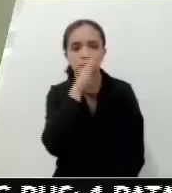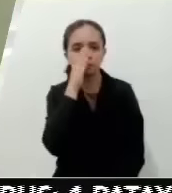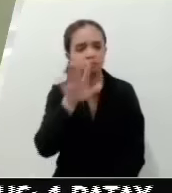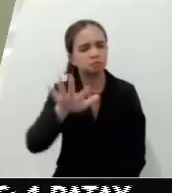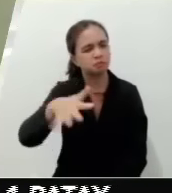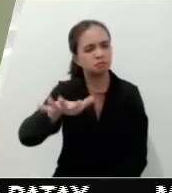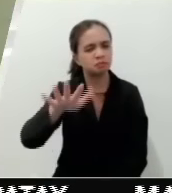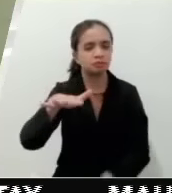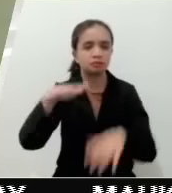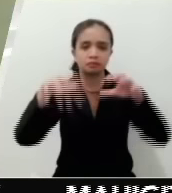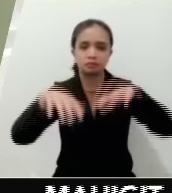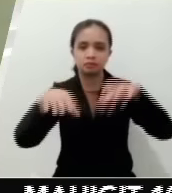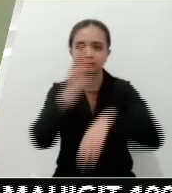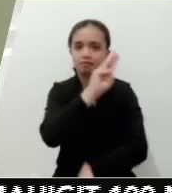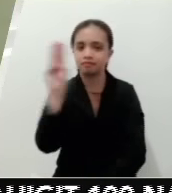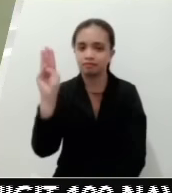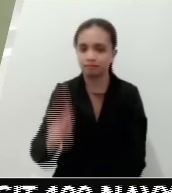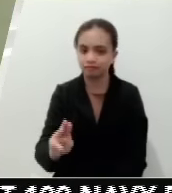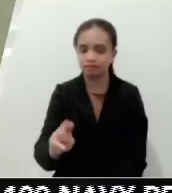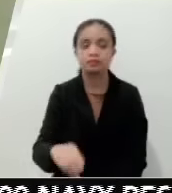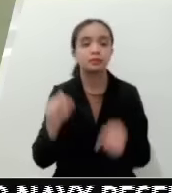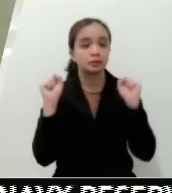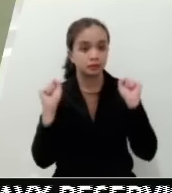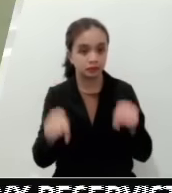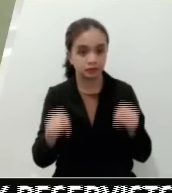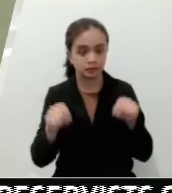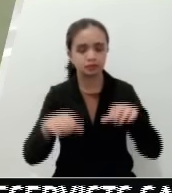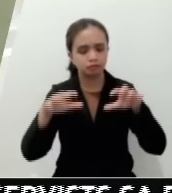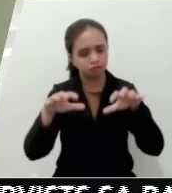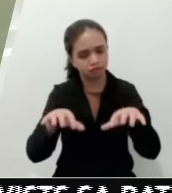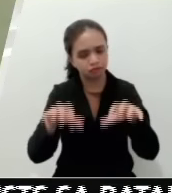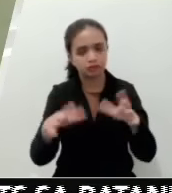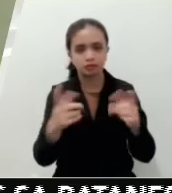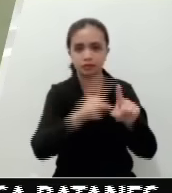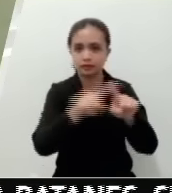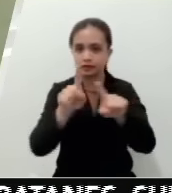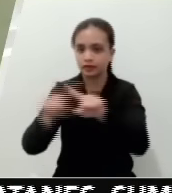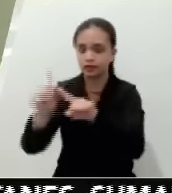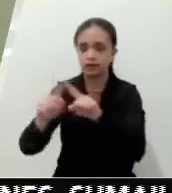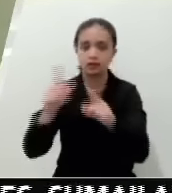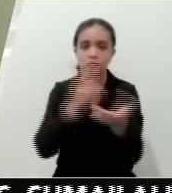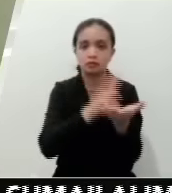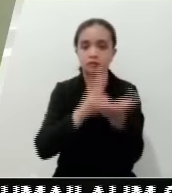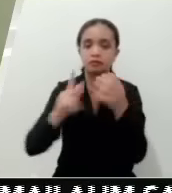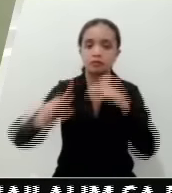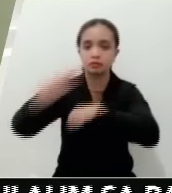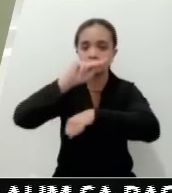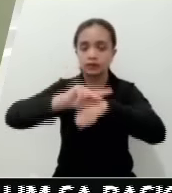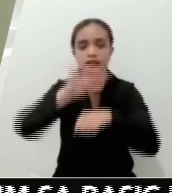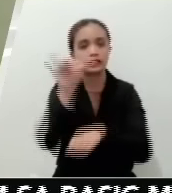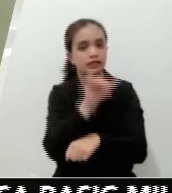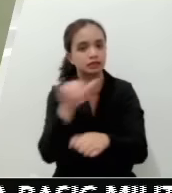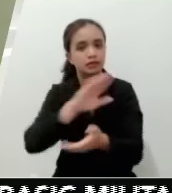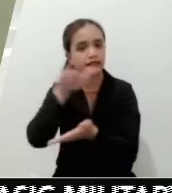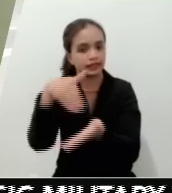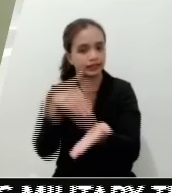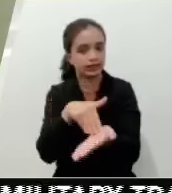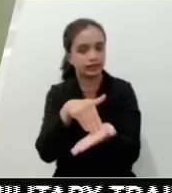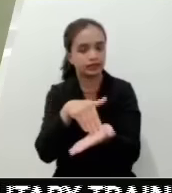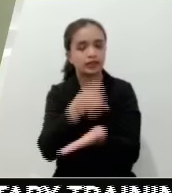Metro Manila posible ang mahihinang pag-ulan sa ilang bahagi ng Panay Island patia Central at Eastern